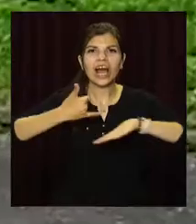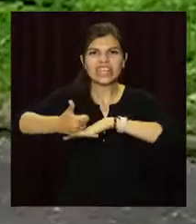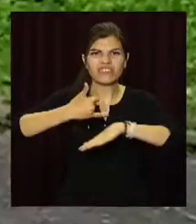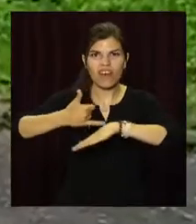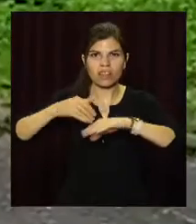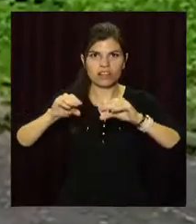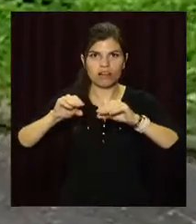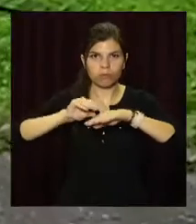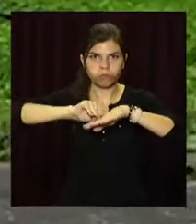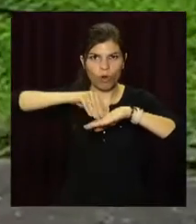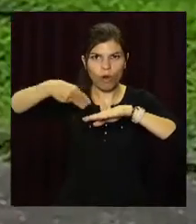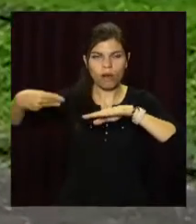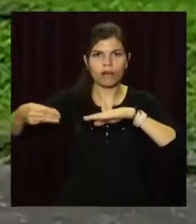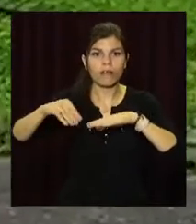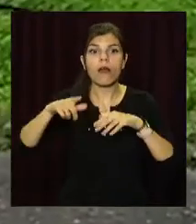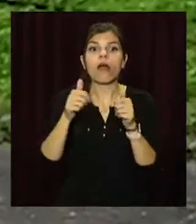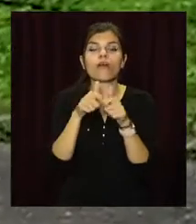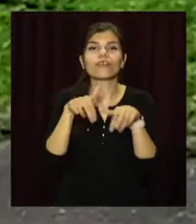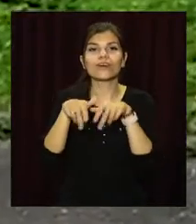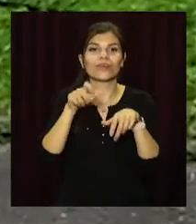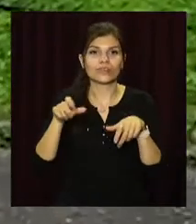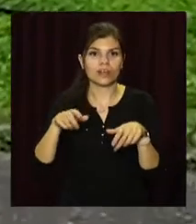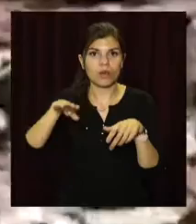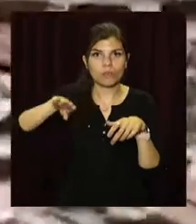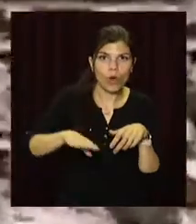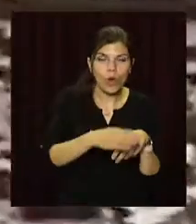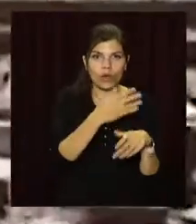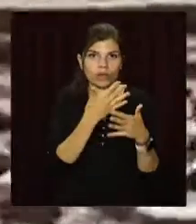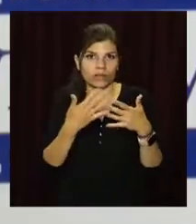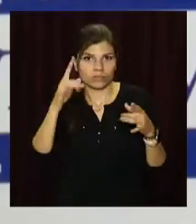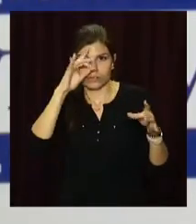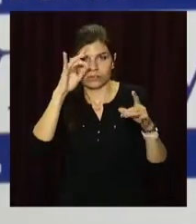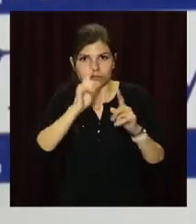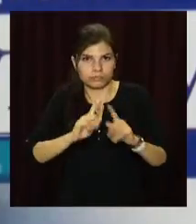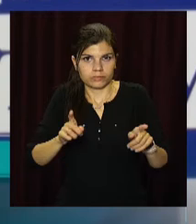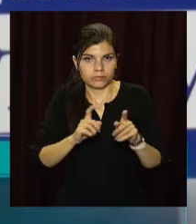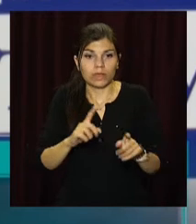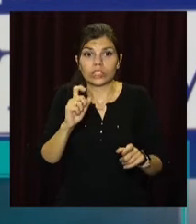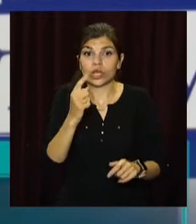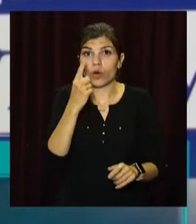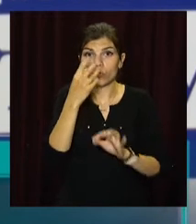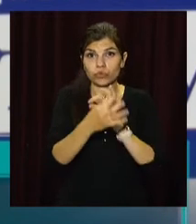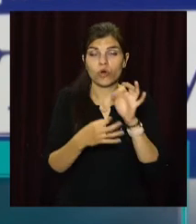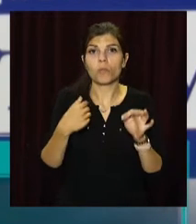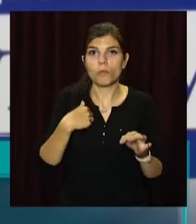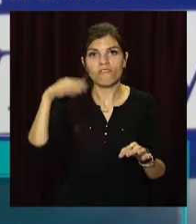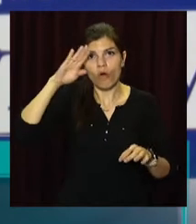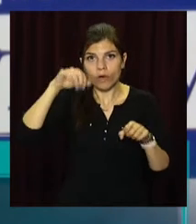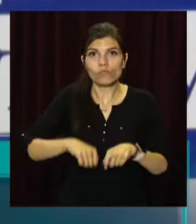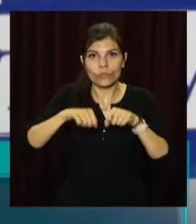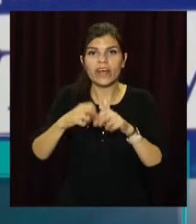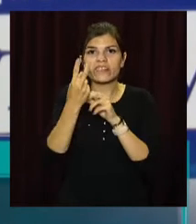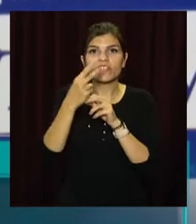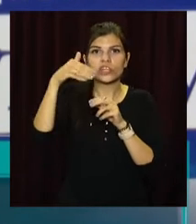шматками. А поряд на пішохідній зоні утворилося провалля. За добу ми відкачали